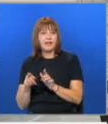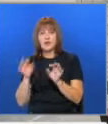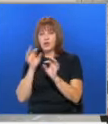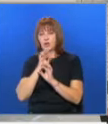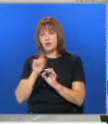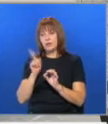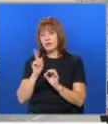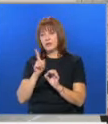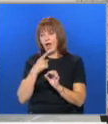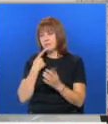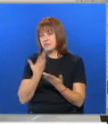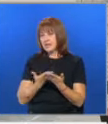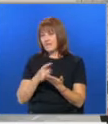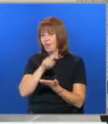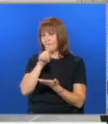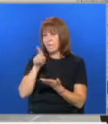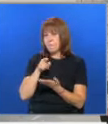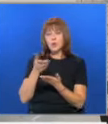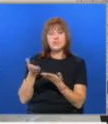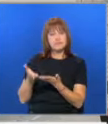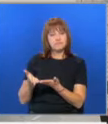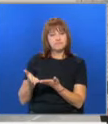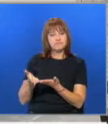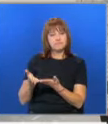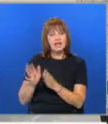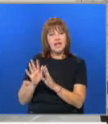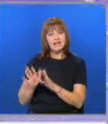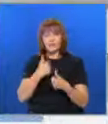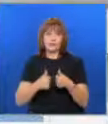абсолютно никой не е подвиганал въпроса тяхното кариотип.